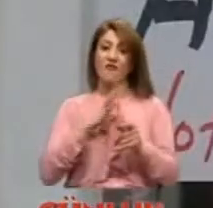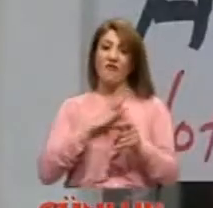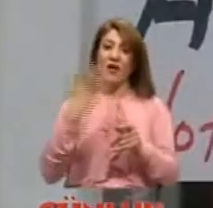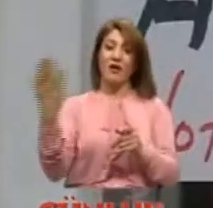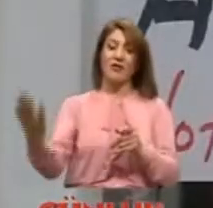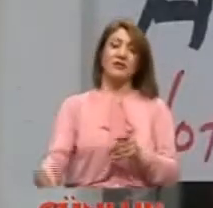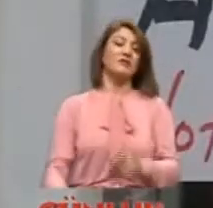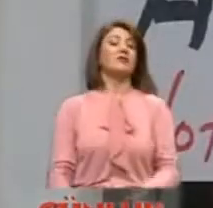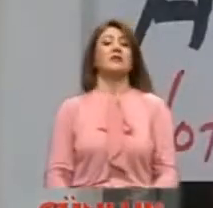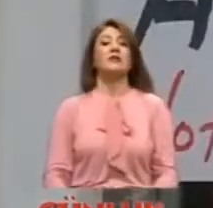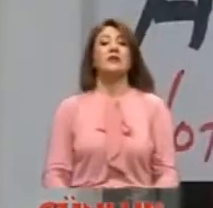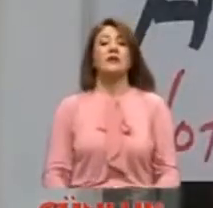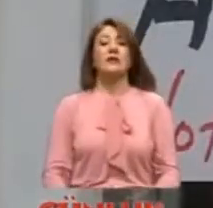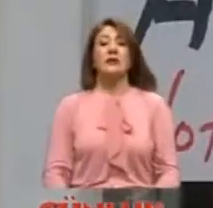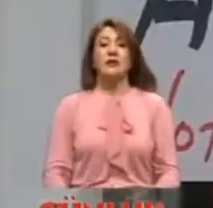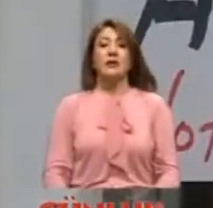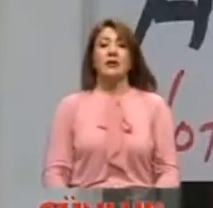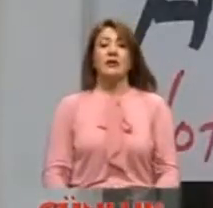ilanları neler alalım. Var.